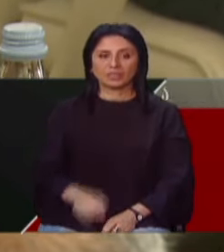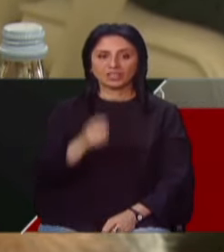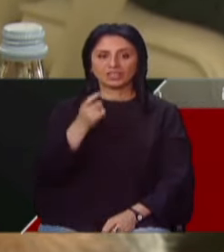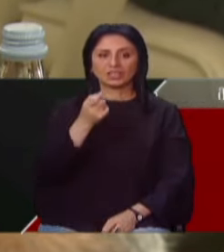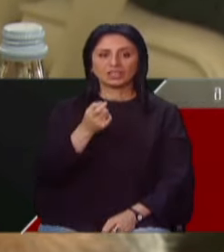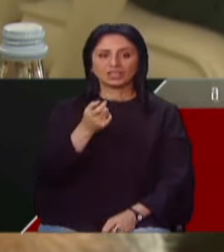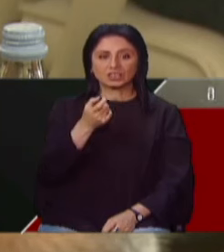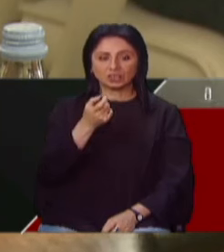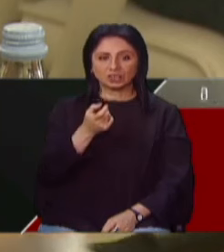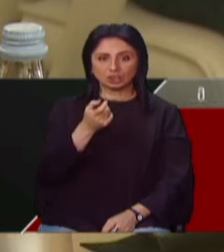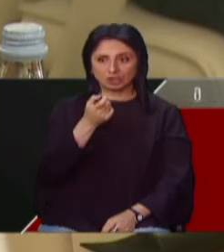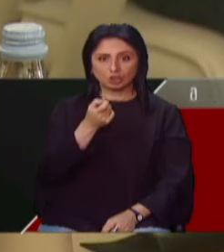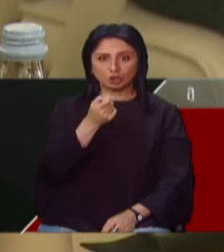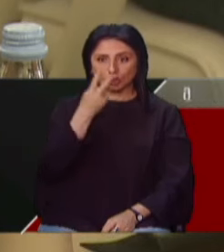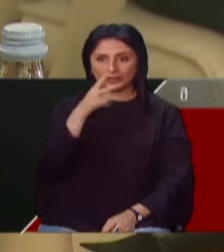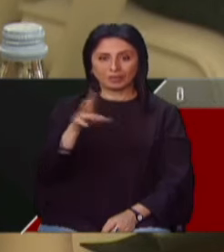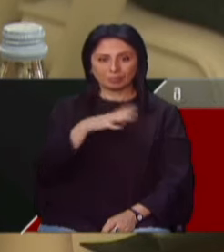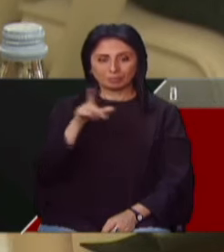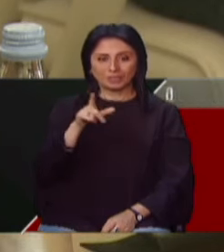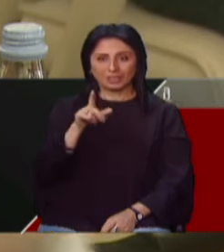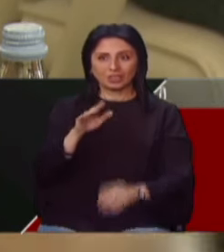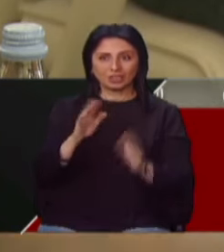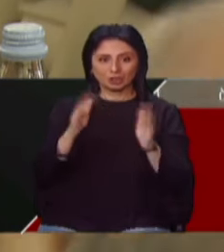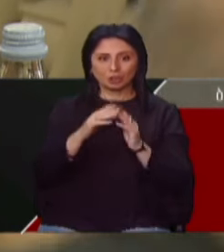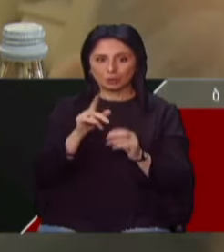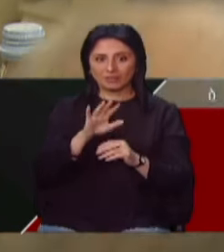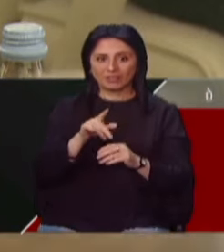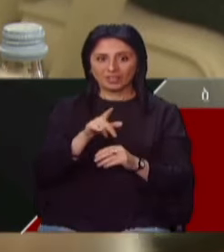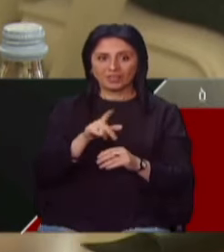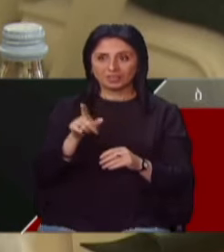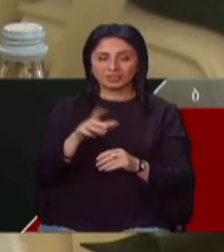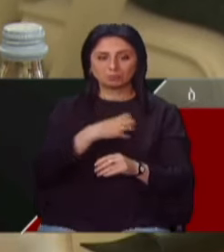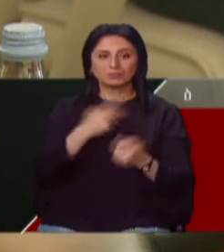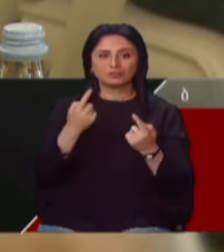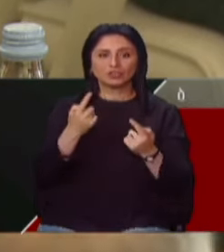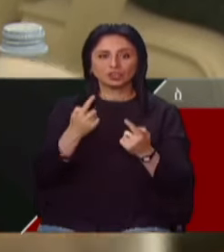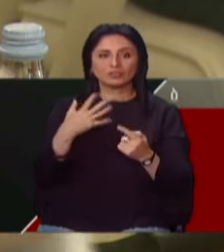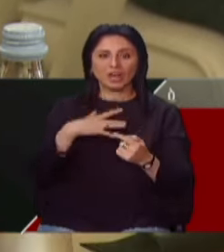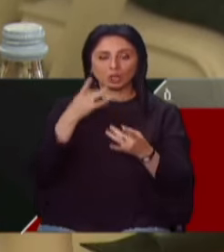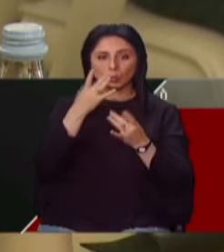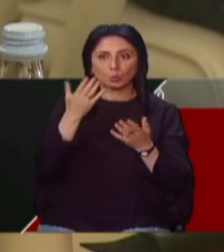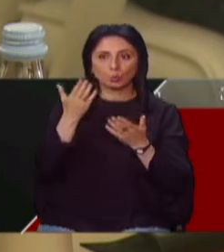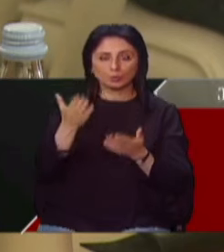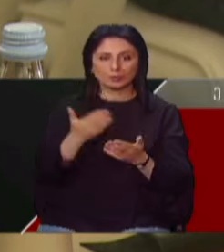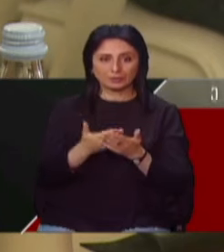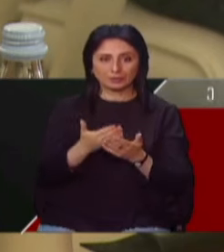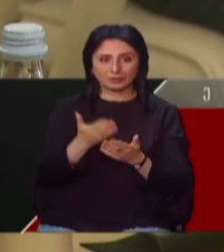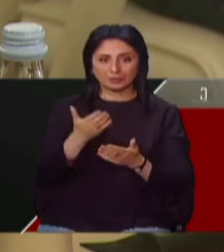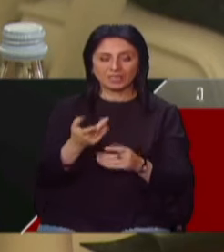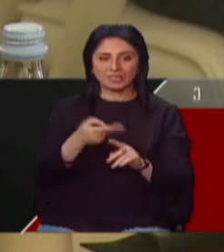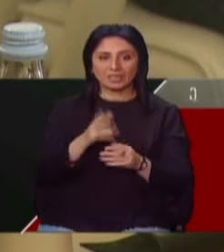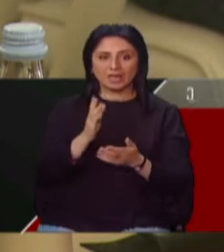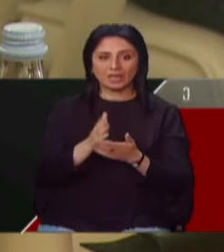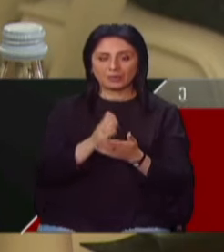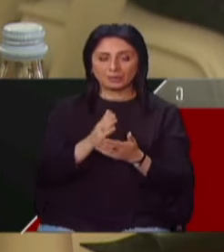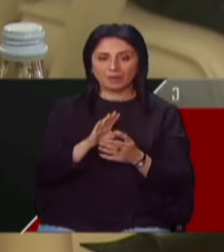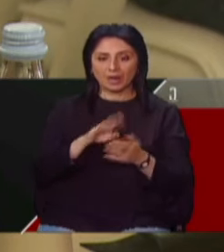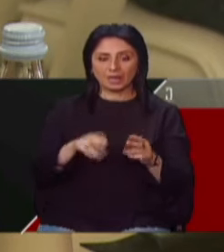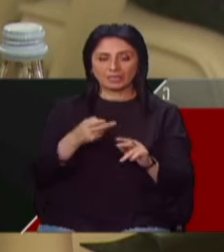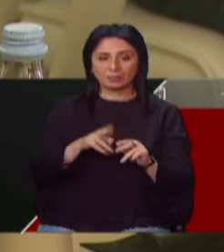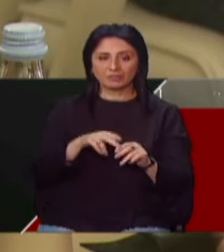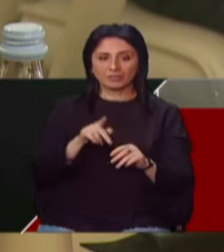ცოტასა აქვს შენობა ნანახი და ეს იქნება მნიშვნელოვანი შენაძენი, მათ შორის ქართული კულტურისათვის, იმიტომ რომ ეს არის, გარდა